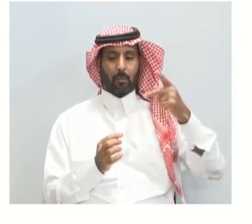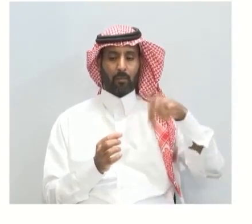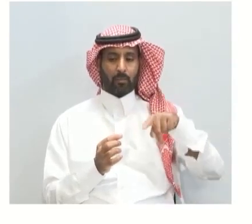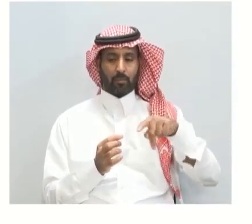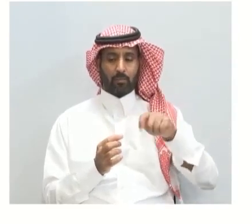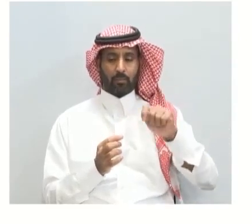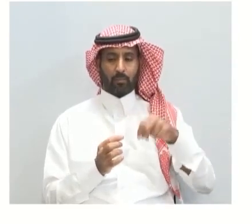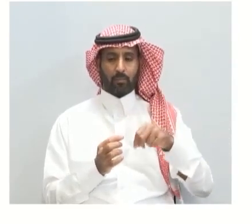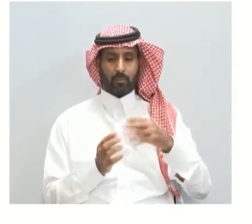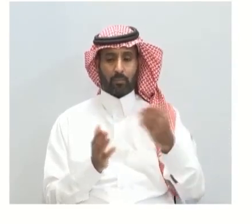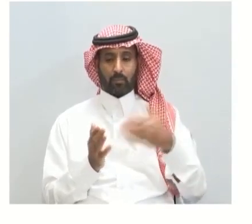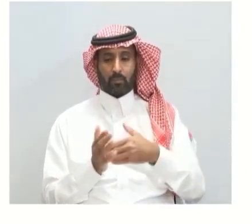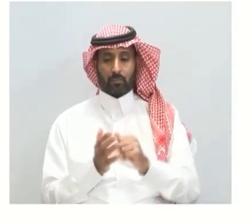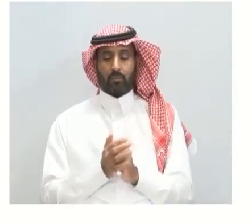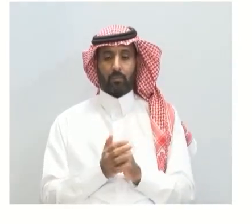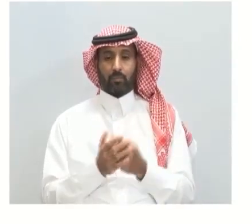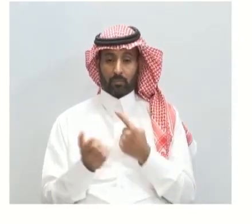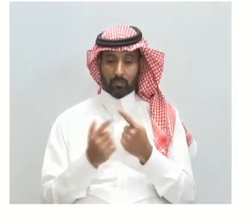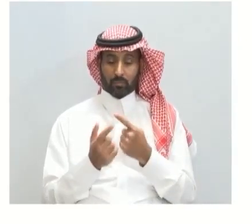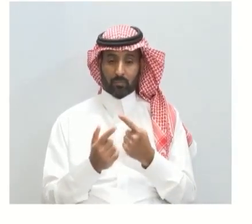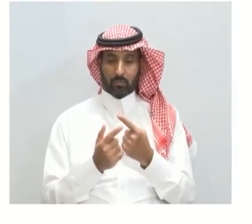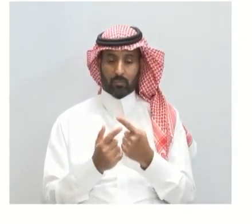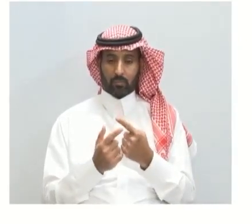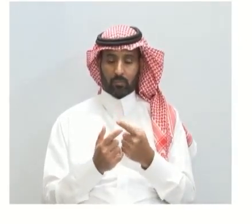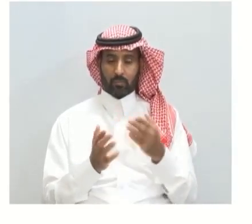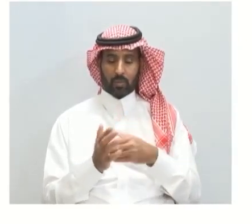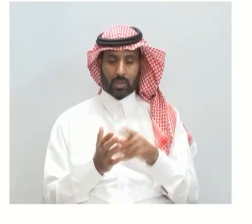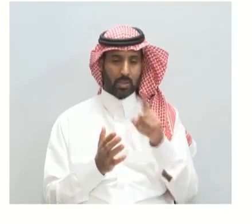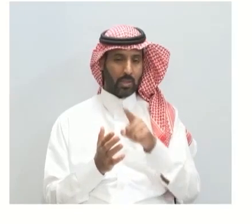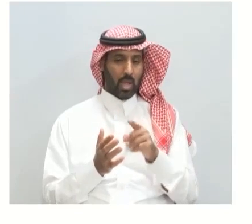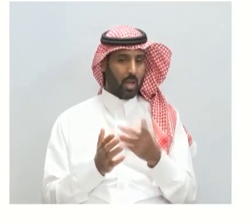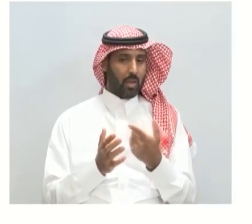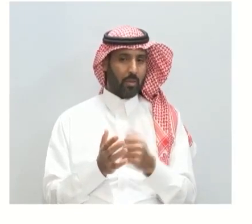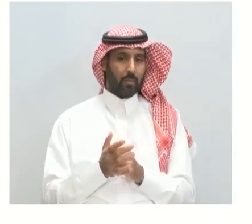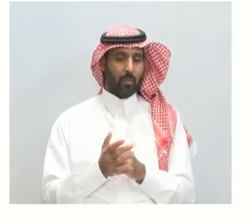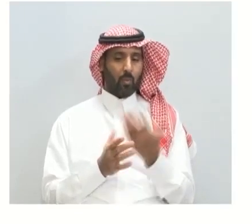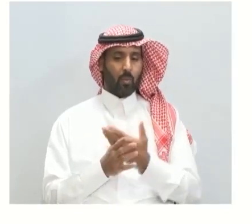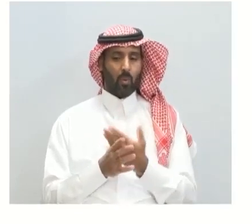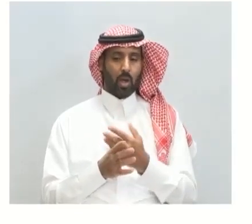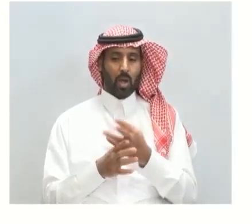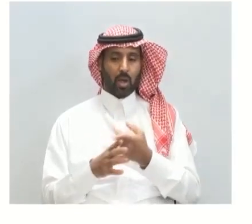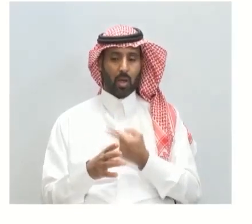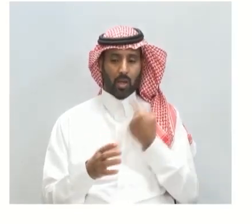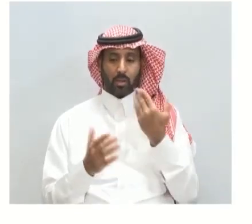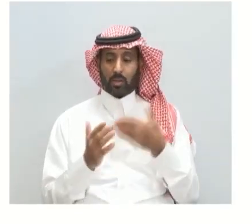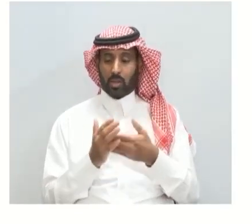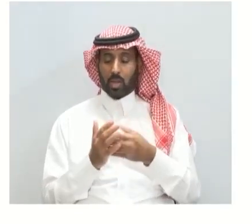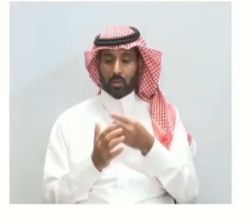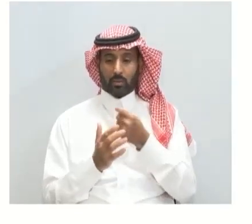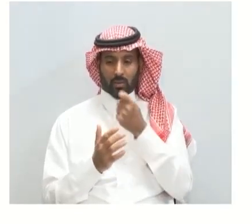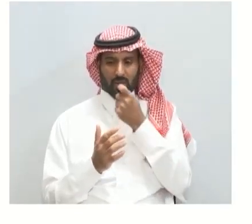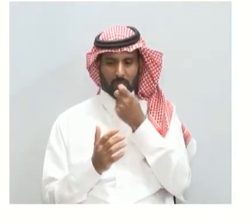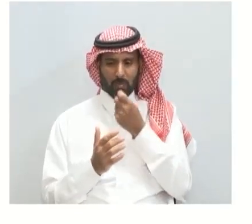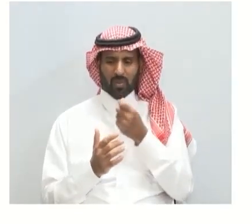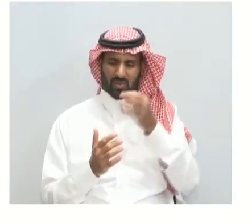سكر في نهايه الدرس لدينا مناقشه في سؤالنا نتساءل لماذا كان الناتج النهائي لتحلل جزيء